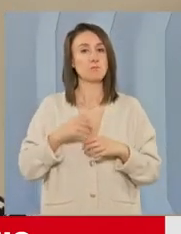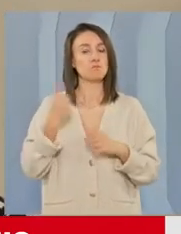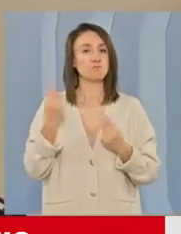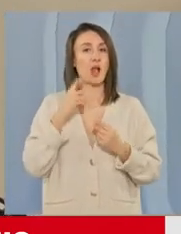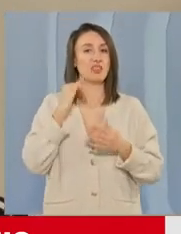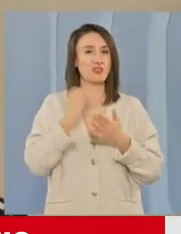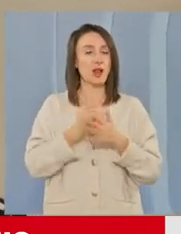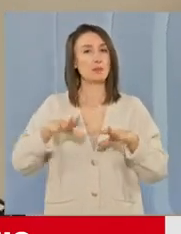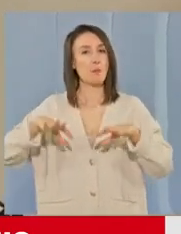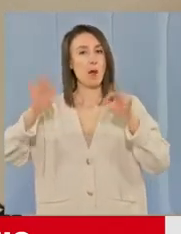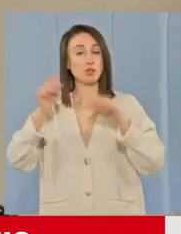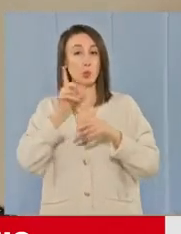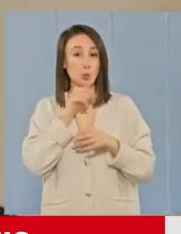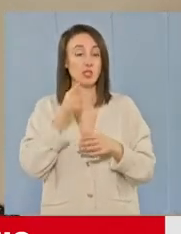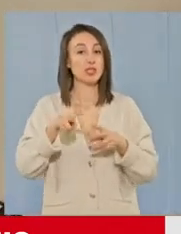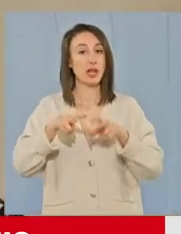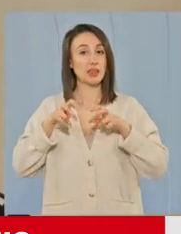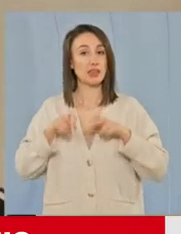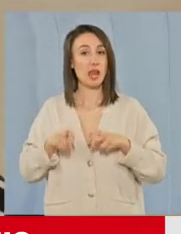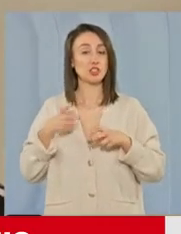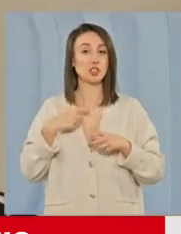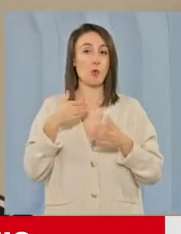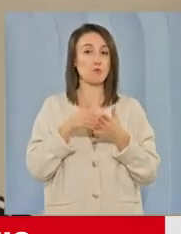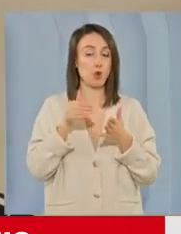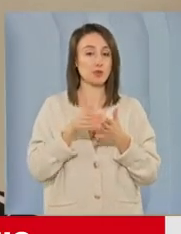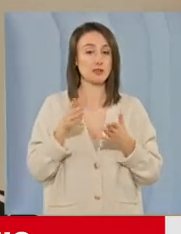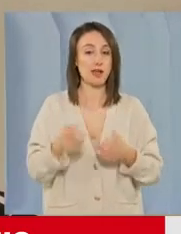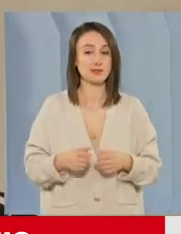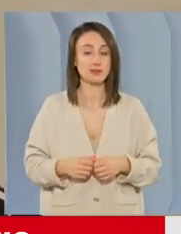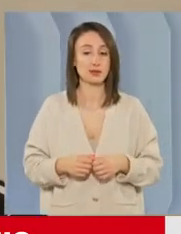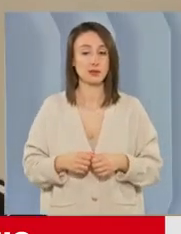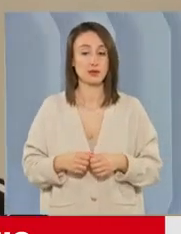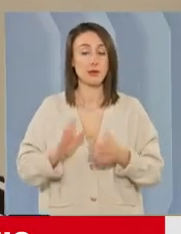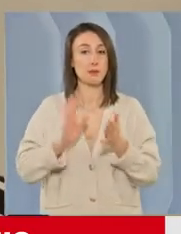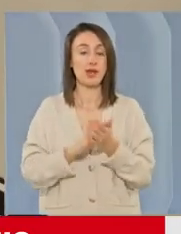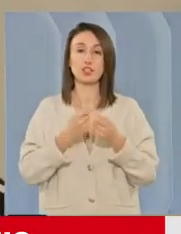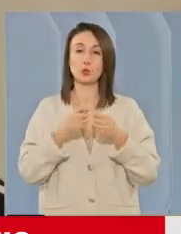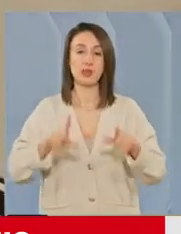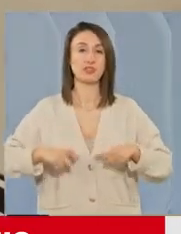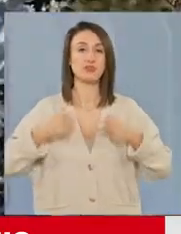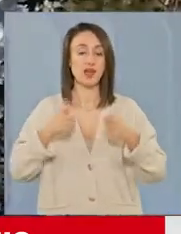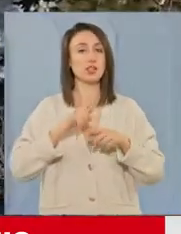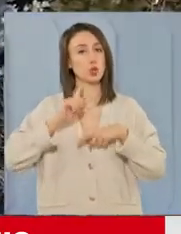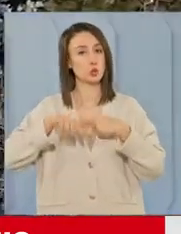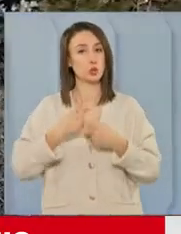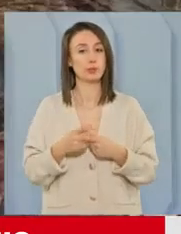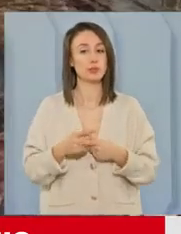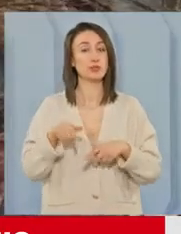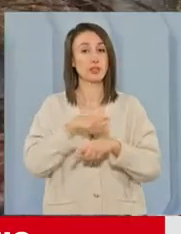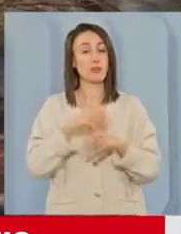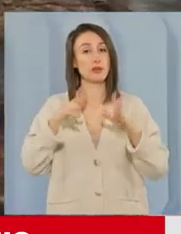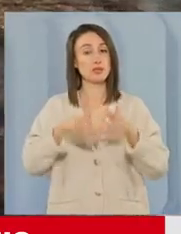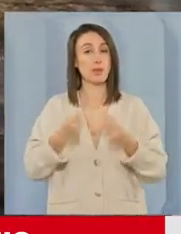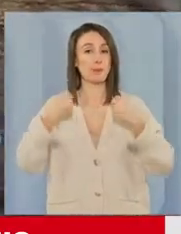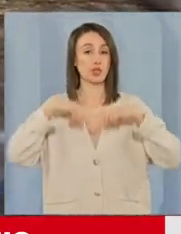palat, de fapt, în care să se retragă și să o folosească practic toată viața după aceea. Între timp,